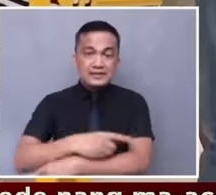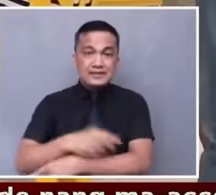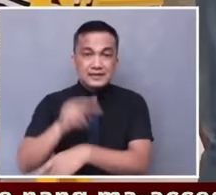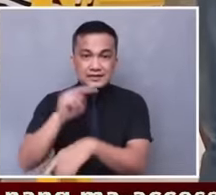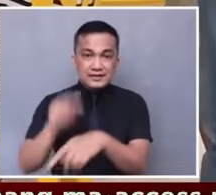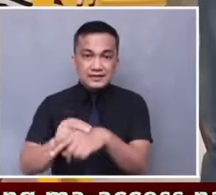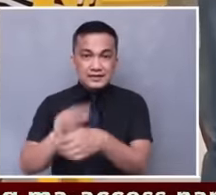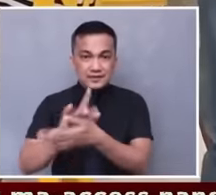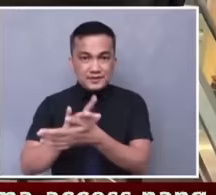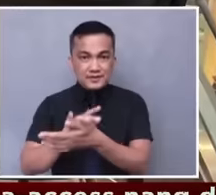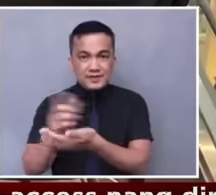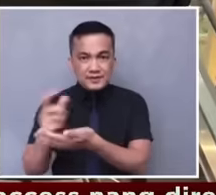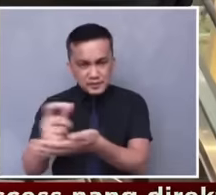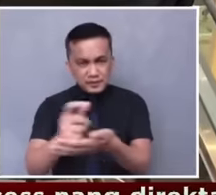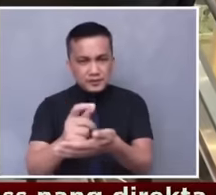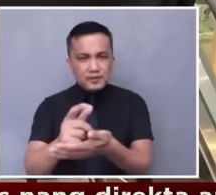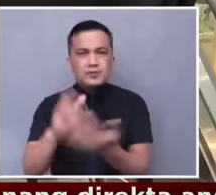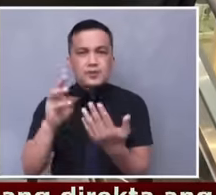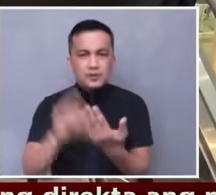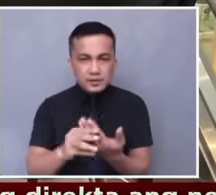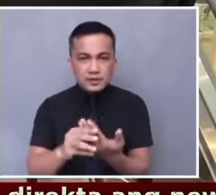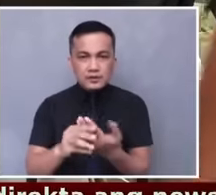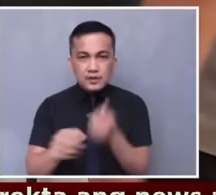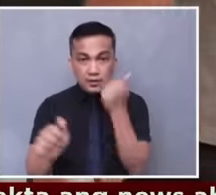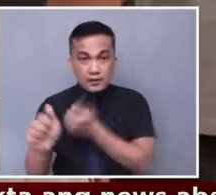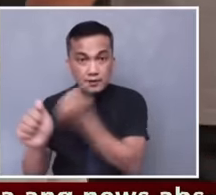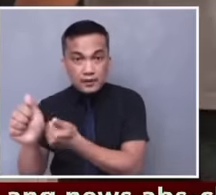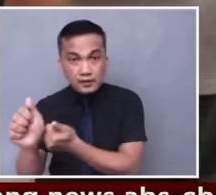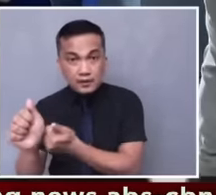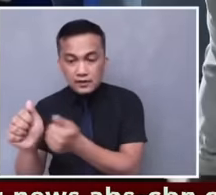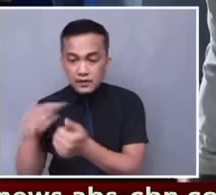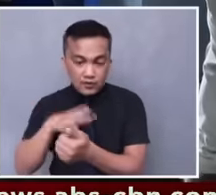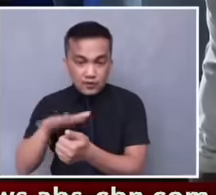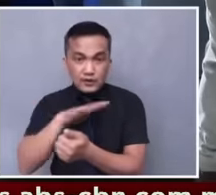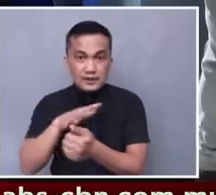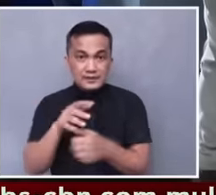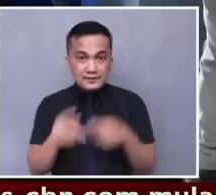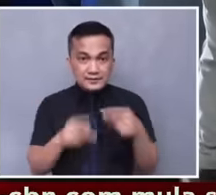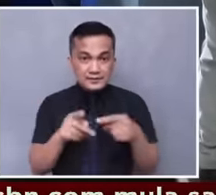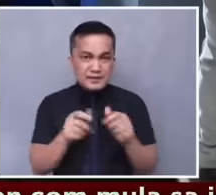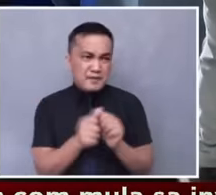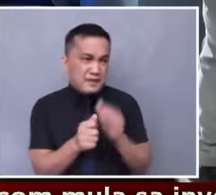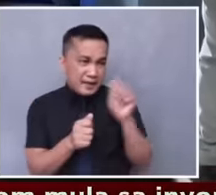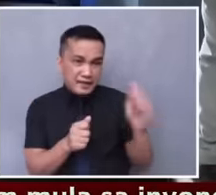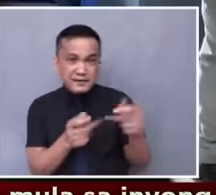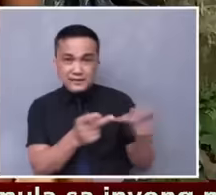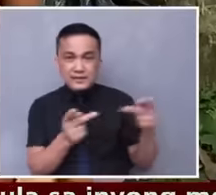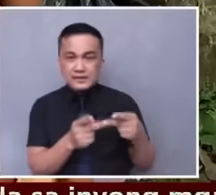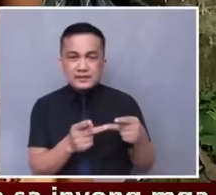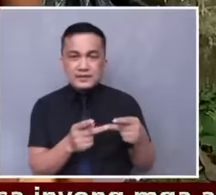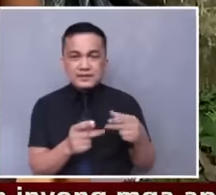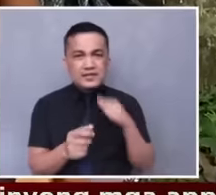Vaccination Program. Ang mga humahabol na lang, yung mga residente sa malalayong lugar na hindi na napuntahan ng mobile vaccination